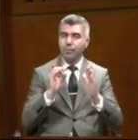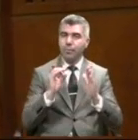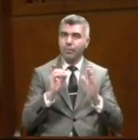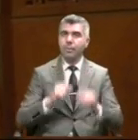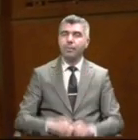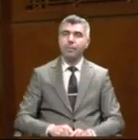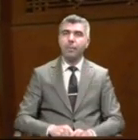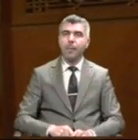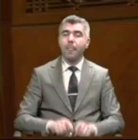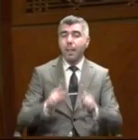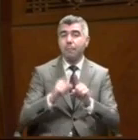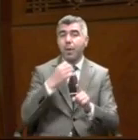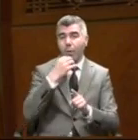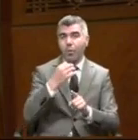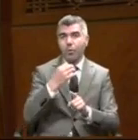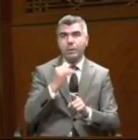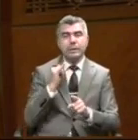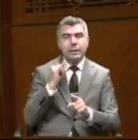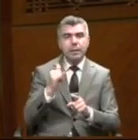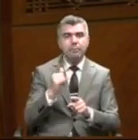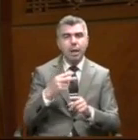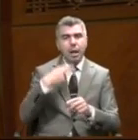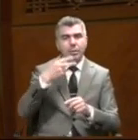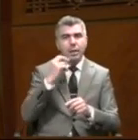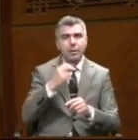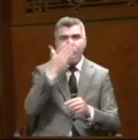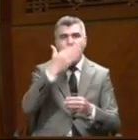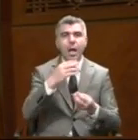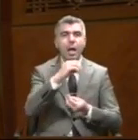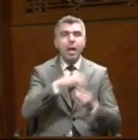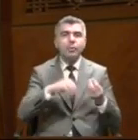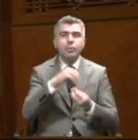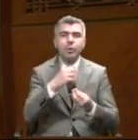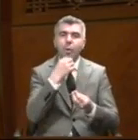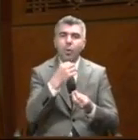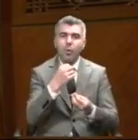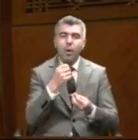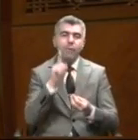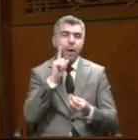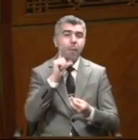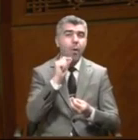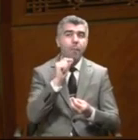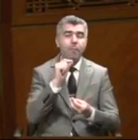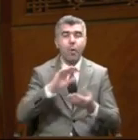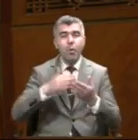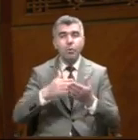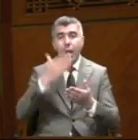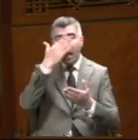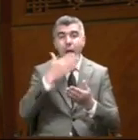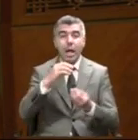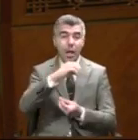وكنقول وقت ما كانت الفرصه باش نتذكروا على الحج كانتوجه للحجاج والحاجات ان الحج